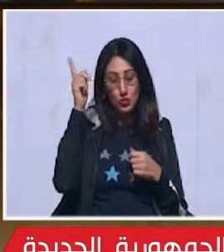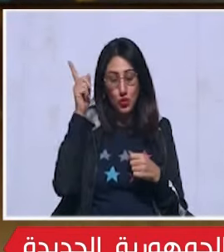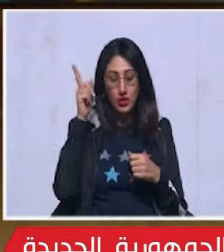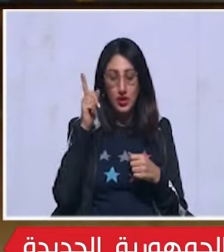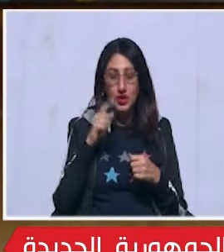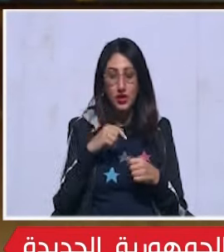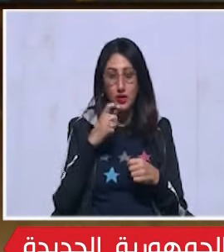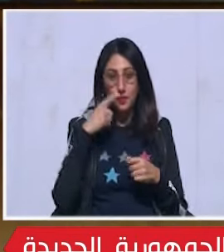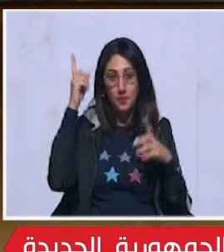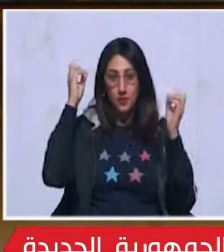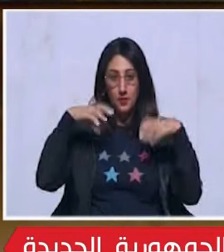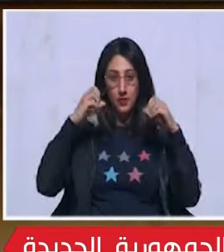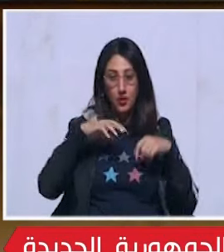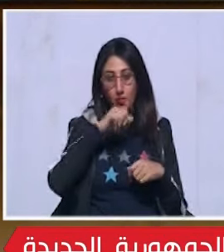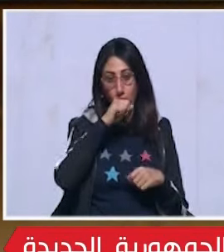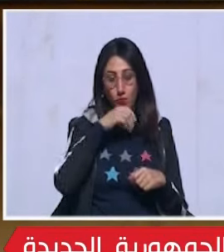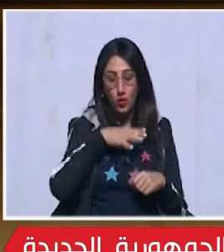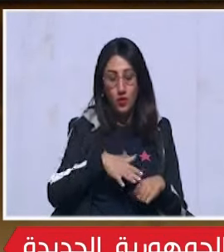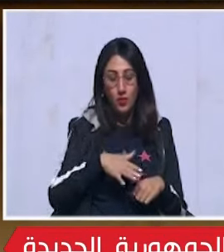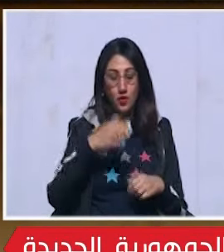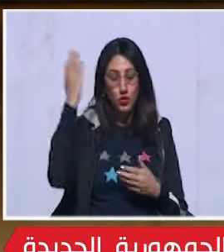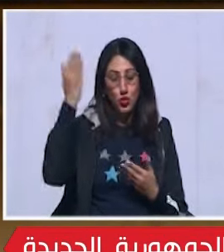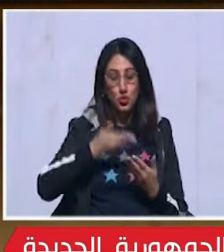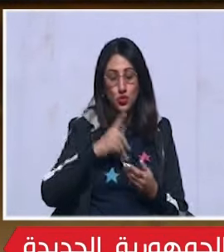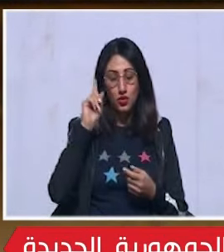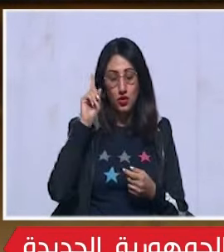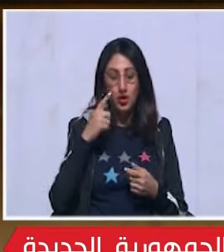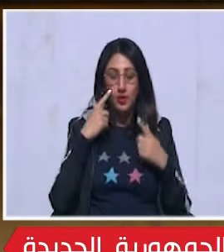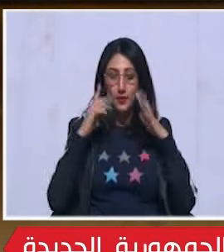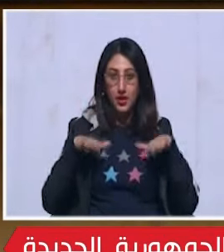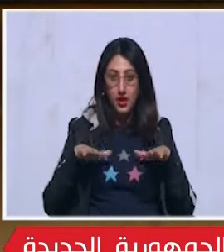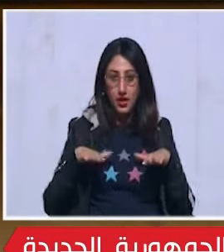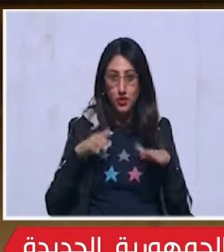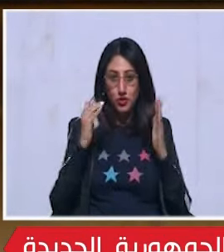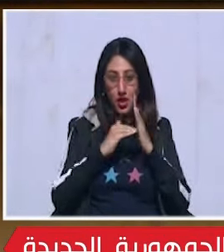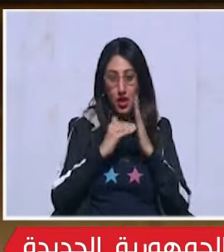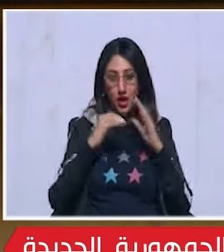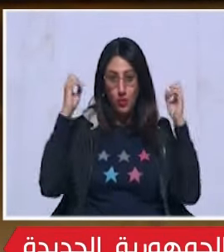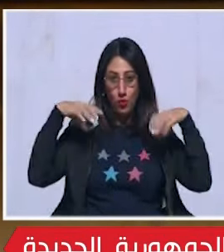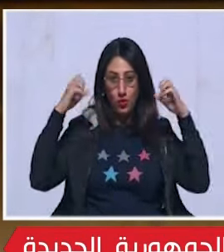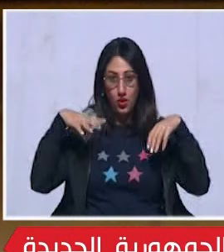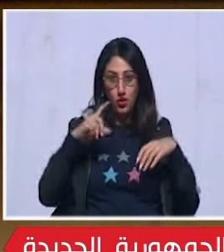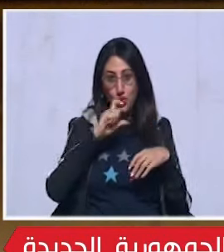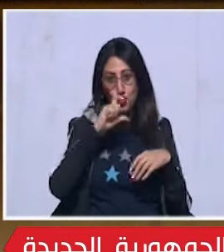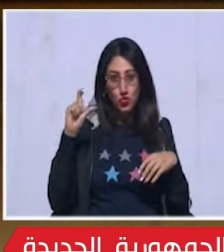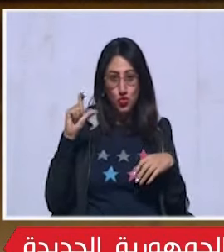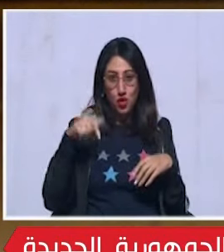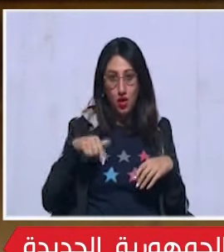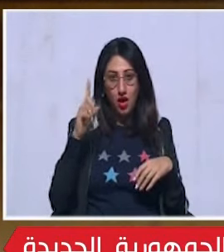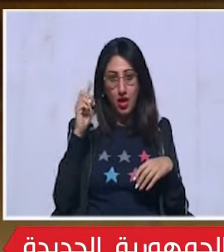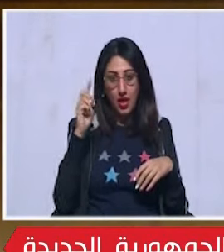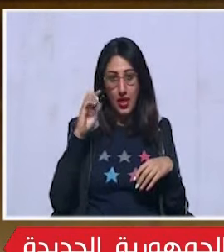باركنا حوله صدق الله العظيم بنعيش هذه الايام ايام مباركه عظيمه هي ايام شهر رجب بكل ما فيها من